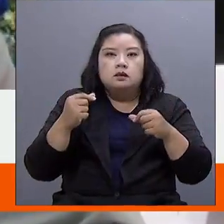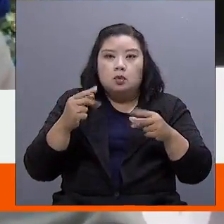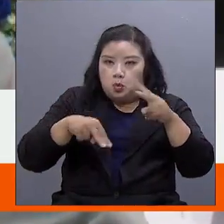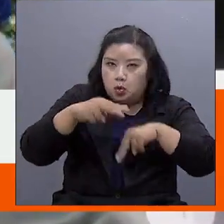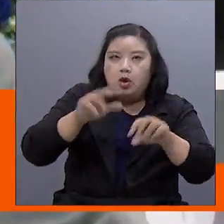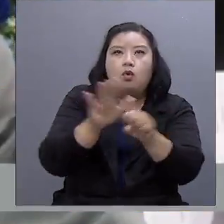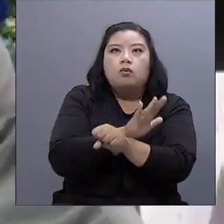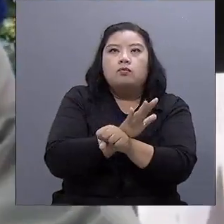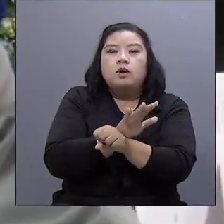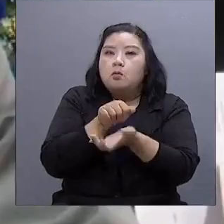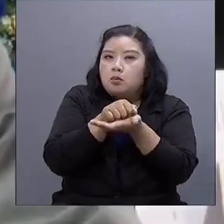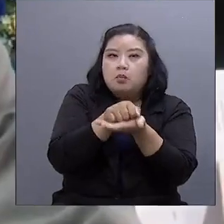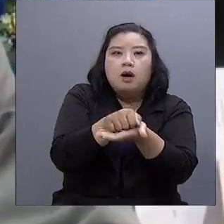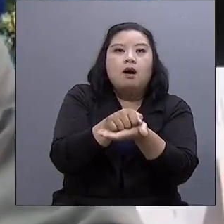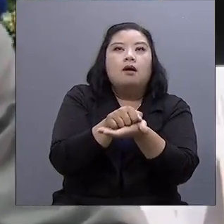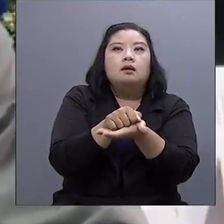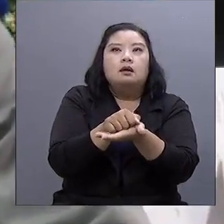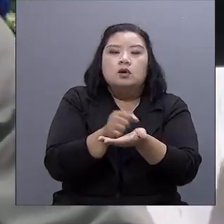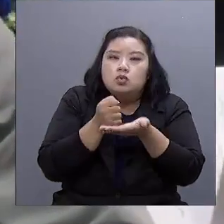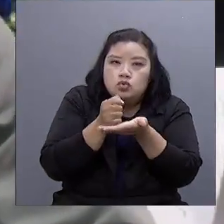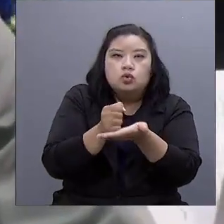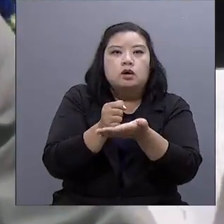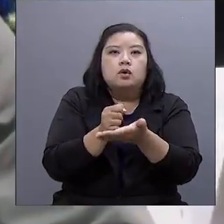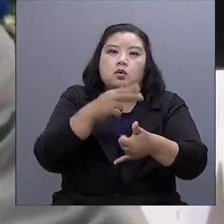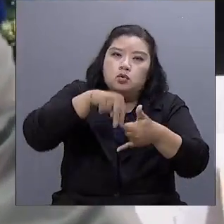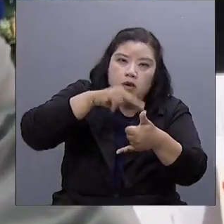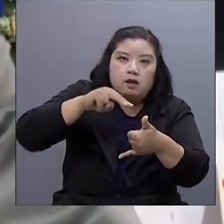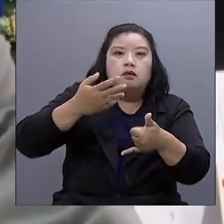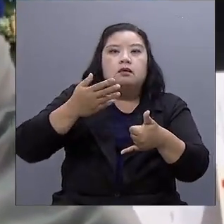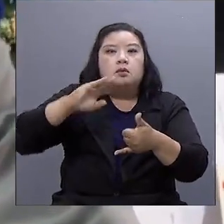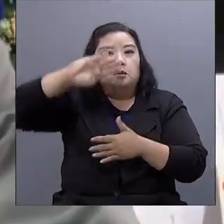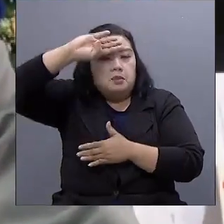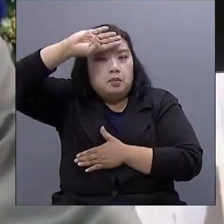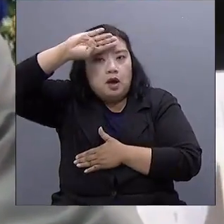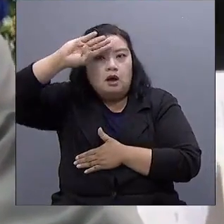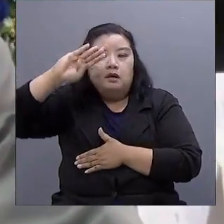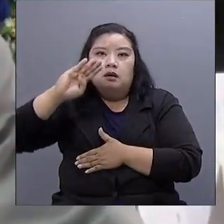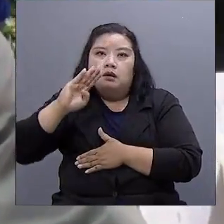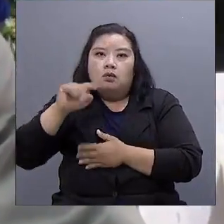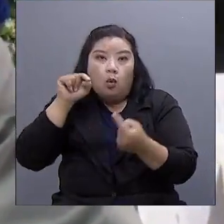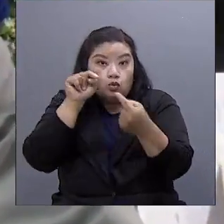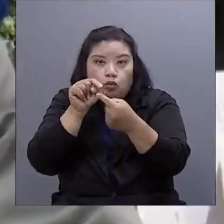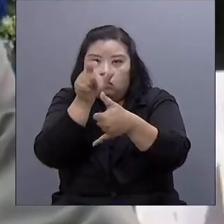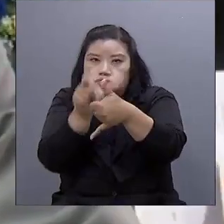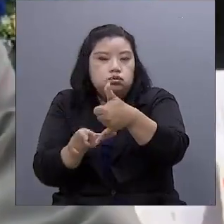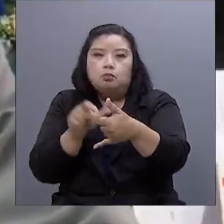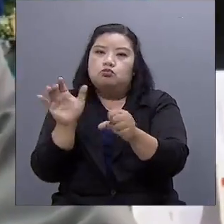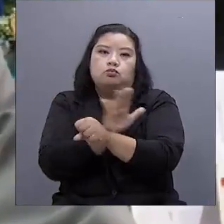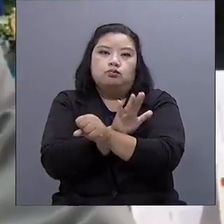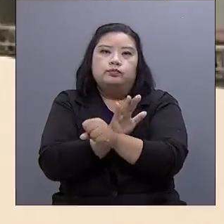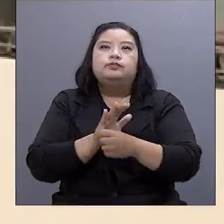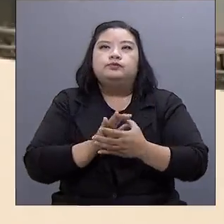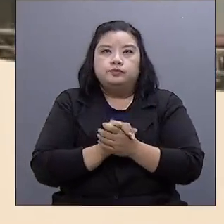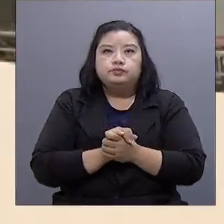จุดเกิดเหตุนะครับให้การปฐมพยาบาลให้การดูแลตามความเหมาะสมตั้งแต่ละลายตั้งแต่จุดเกิดเหตุเลยนะครับน